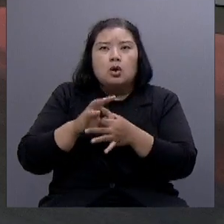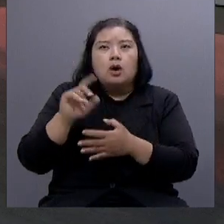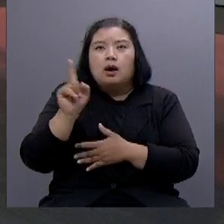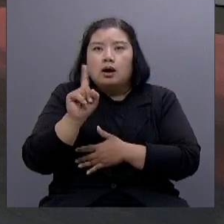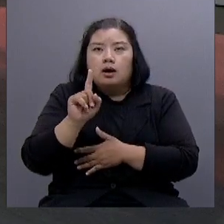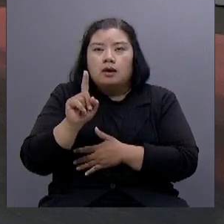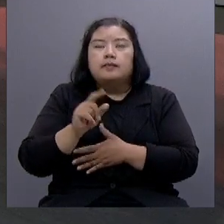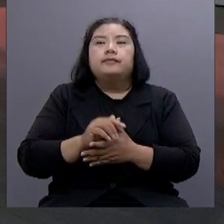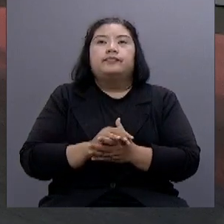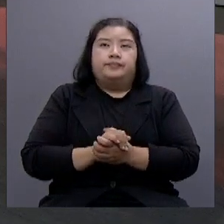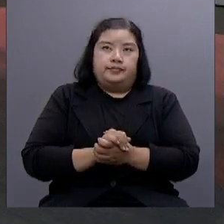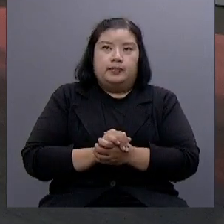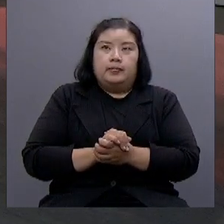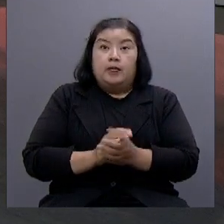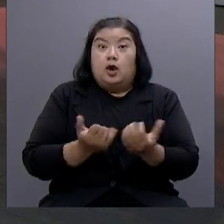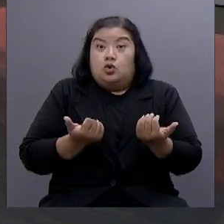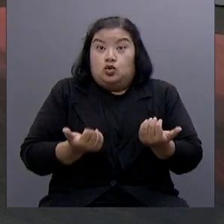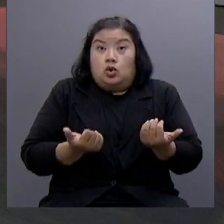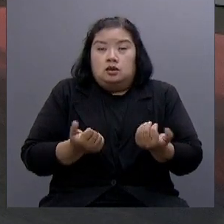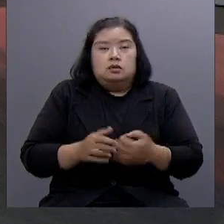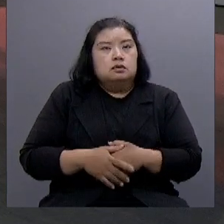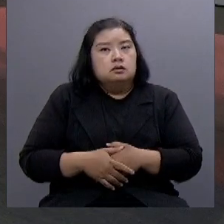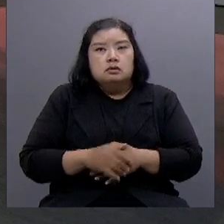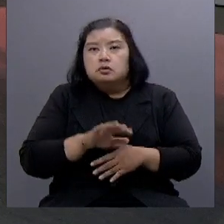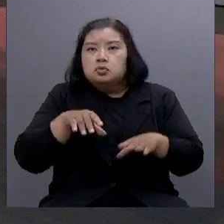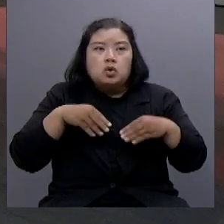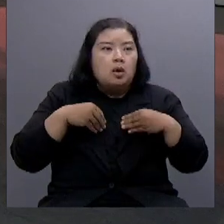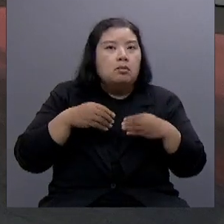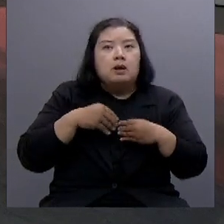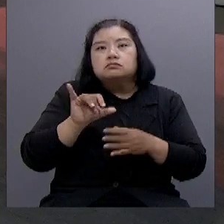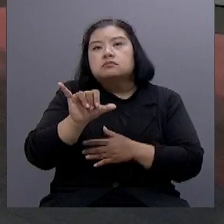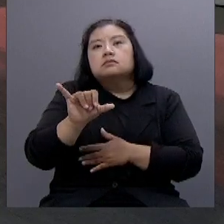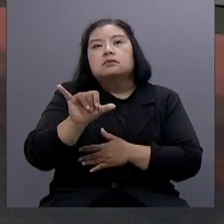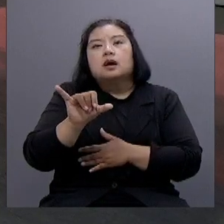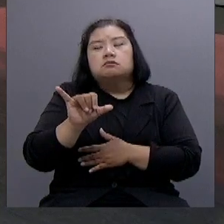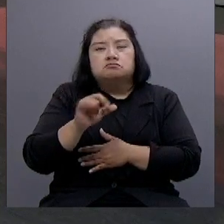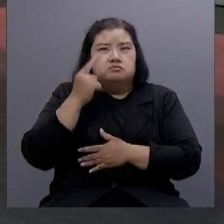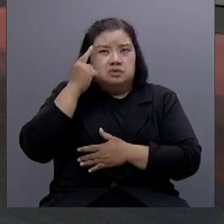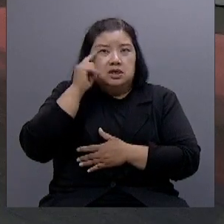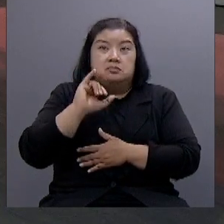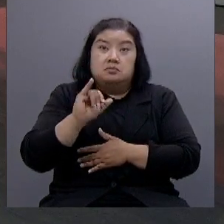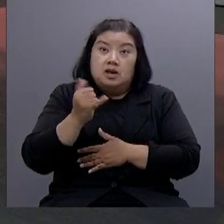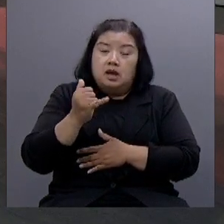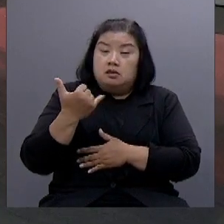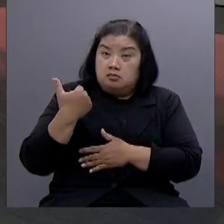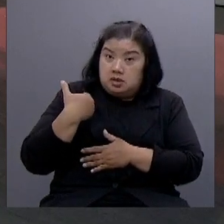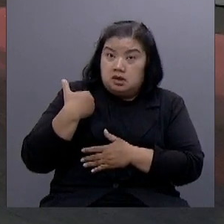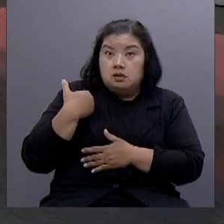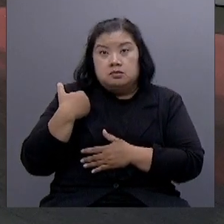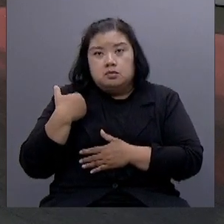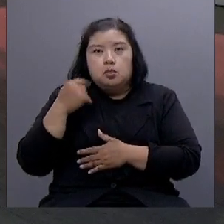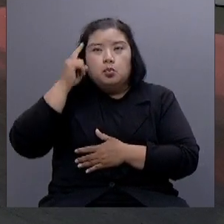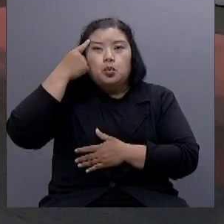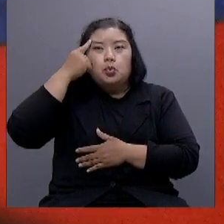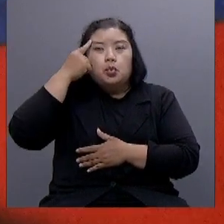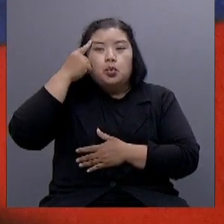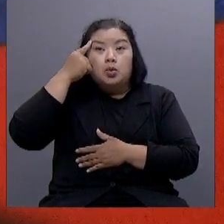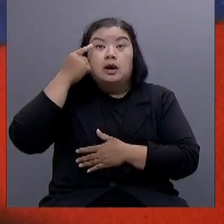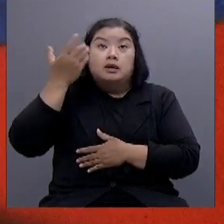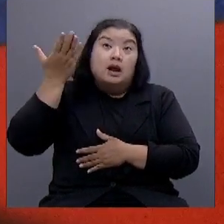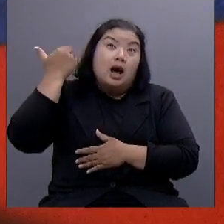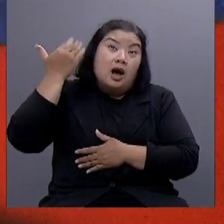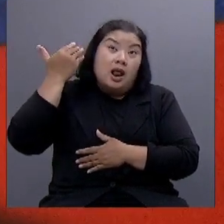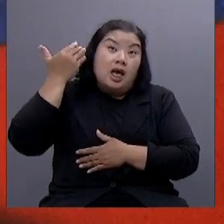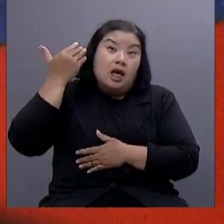คะ จนถึงตอนนี้ยังไม่มีฝ่ายไหนออกมาอ้างนะคะว่าอยู่เบื้องหลังเรื่องนี้ก็เลยยังไม่แน่ชัดว่ามีความเกี่ยวข้องกันไหมและเป็นกลุ่มเดียวกับที่เคยก่อเห